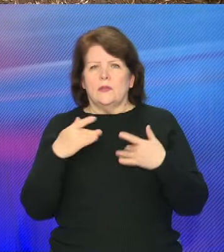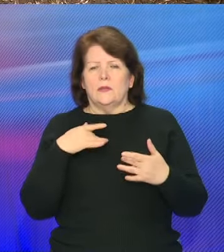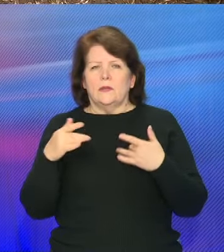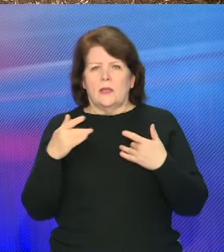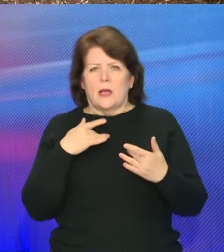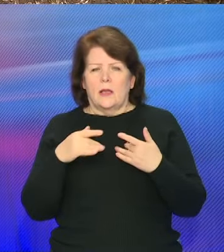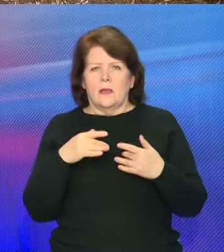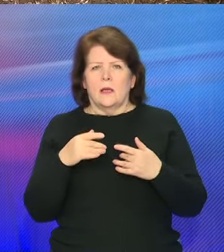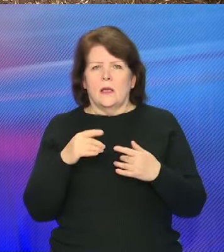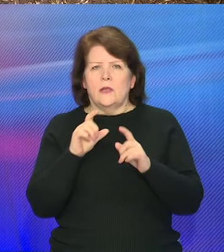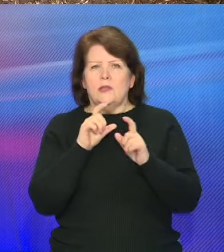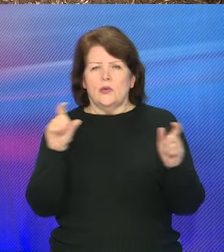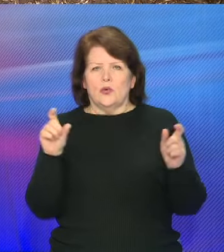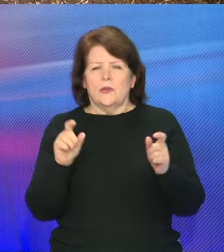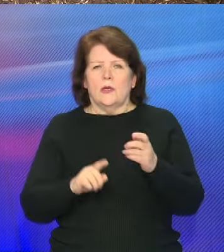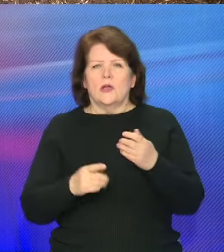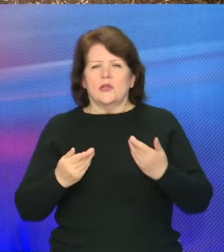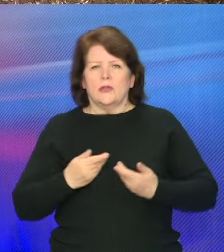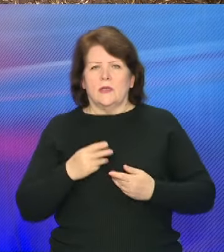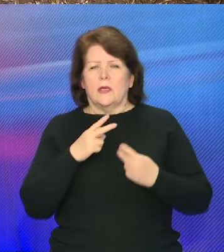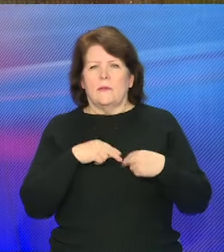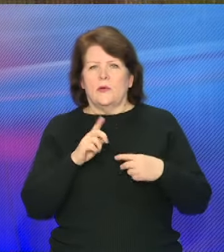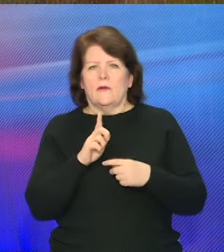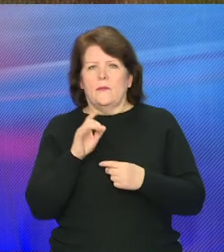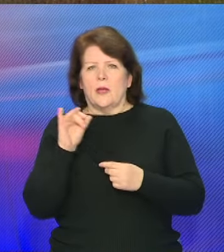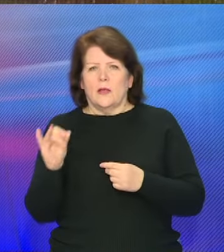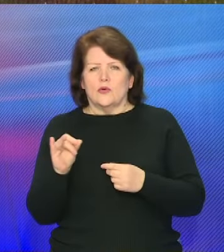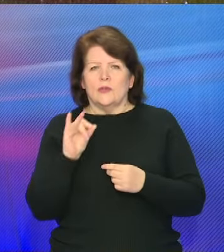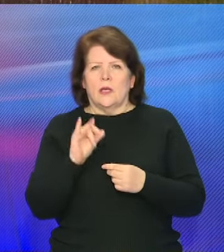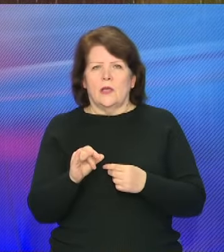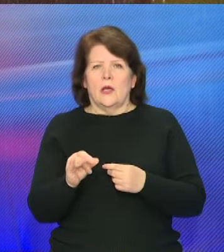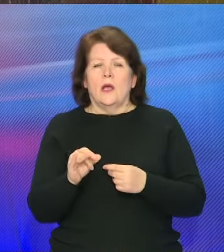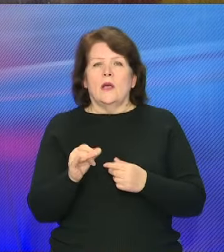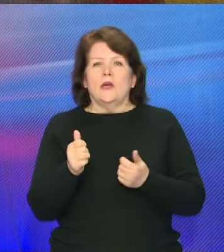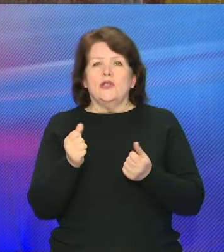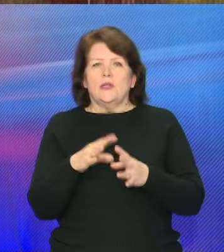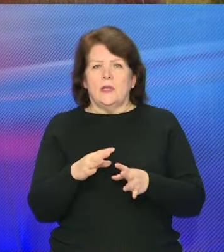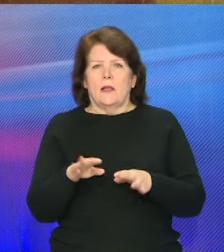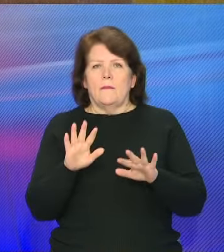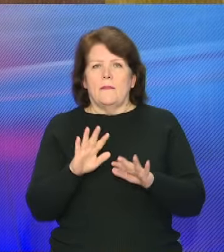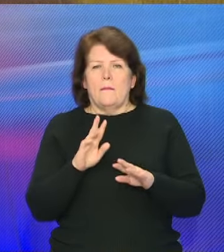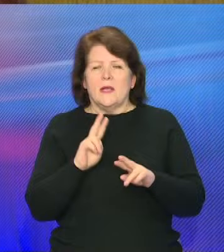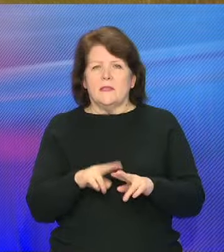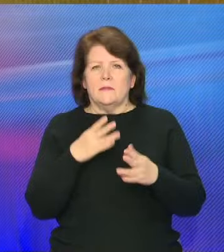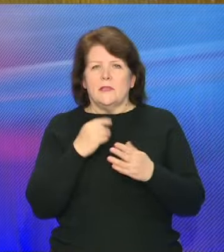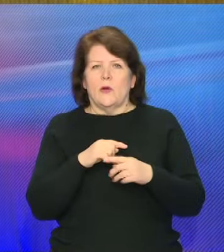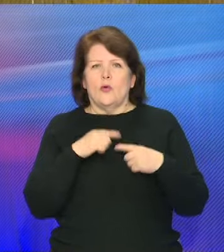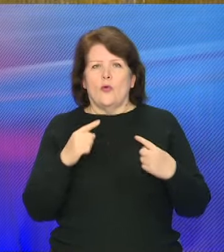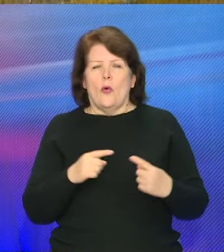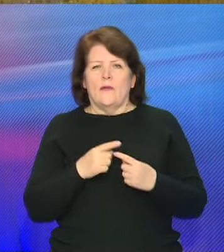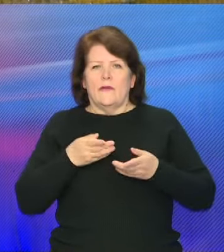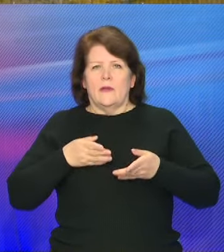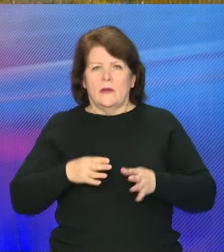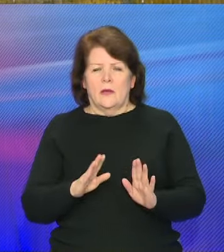С початку 90-х годов жил и працавал у Беларуси и лечил ее местом своего духовного народжения.